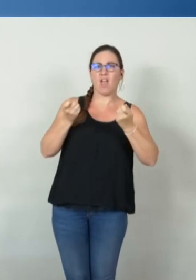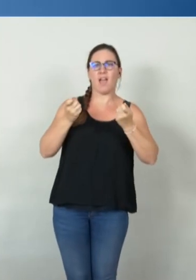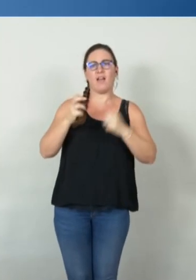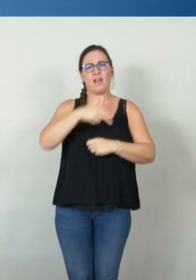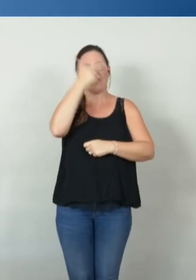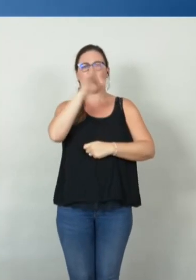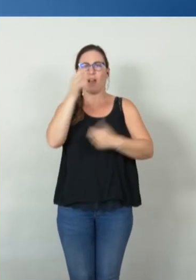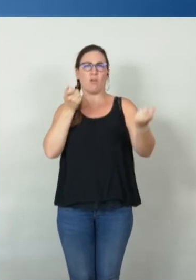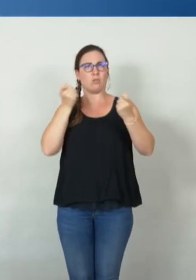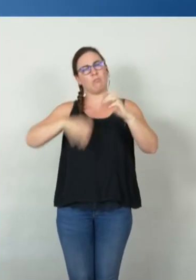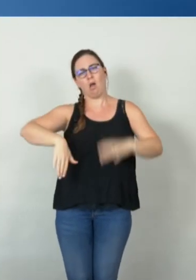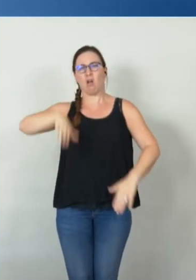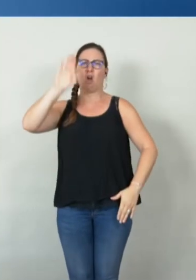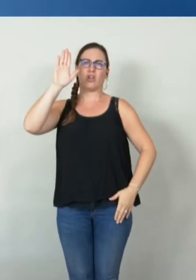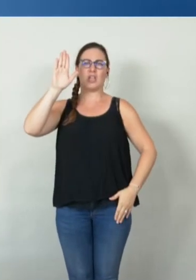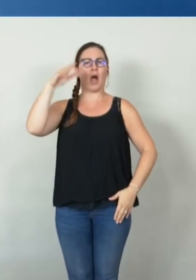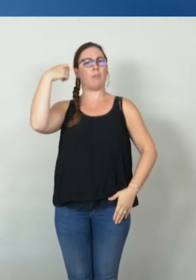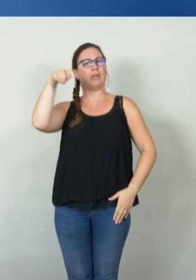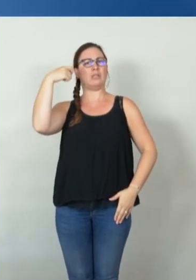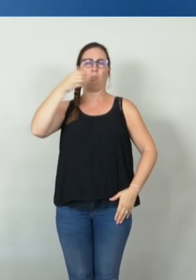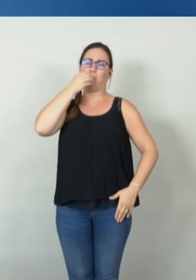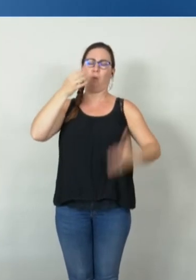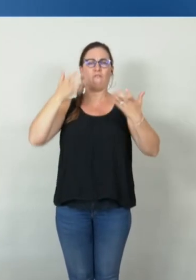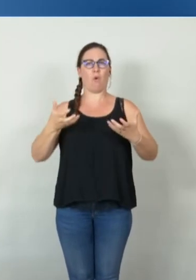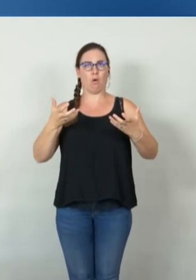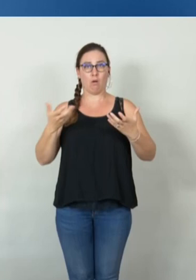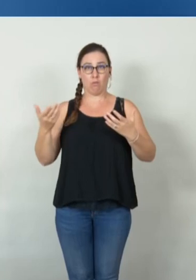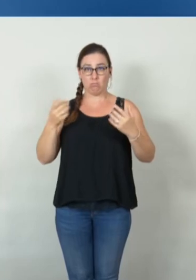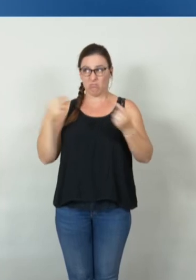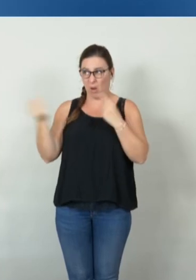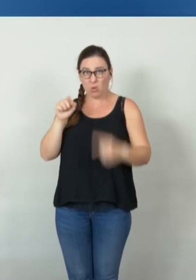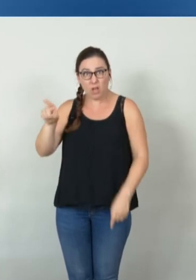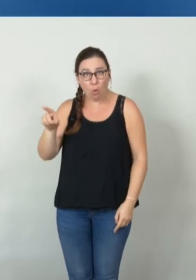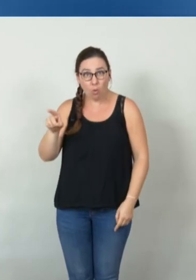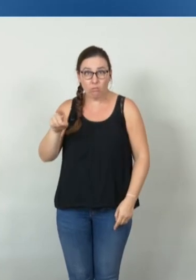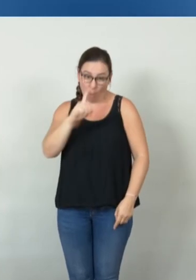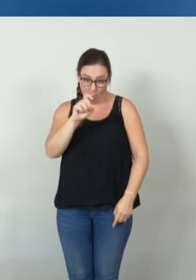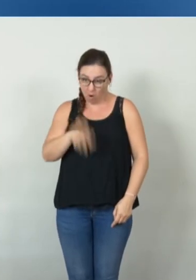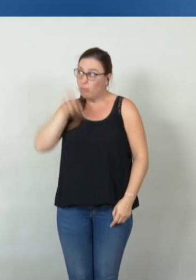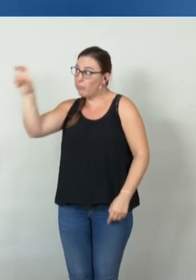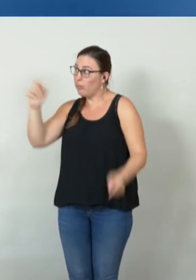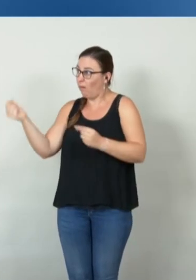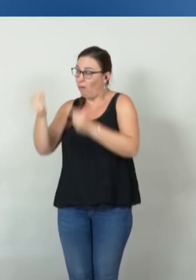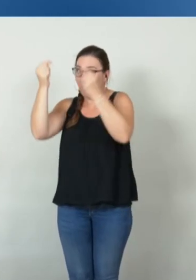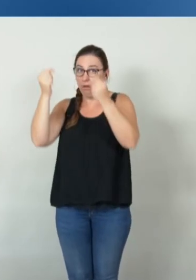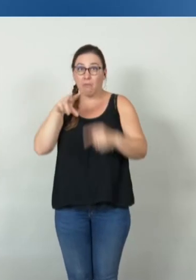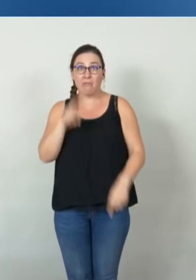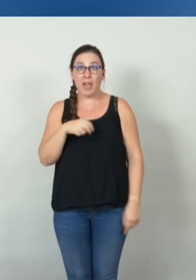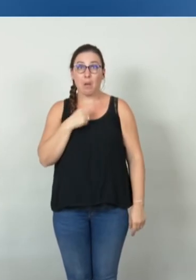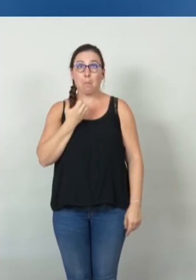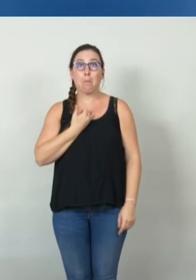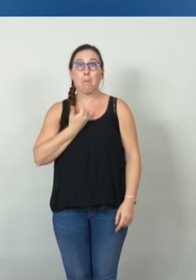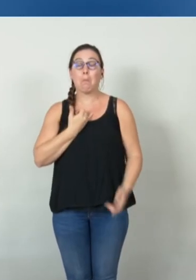de la France en étant candidat à la présidence de la République et qui négocie comme ça le transfert de l'eau je suis extrêmement dubitatif